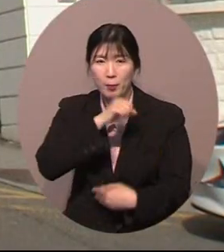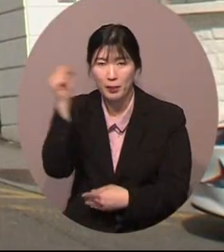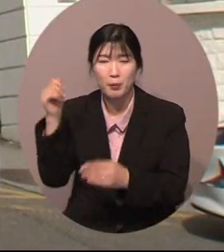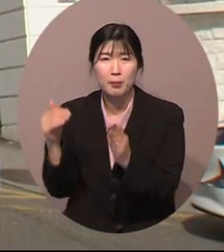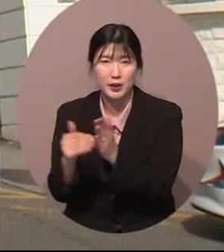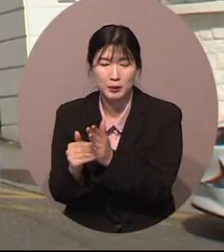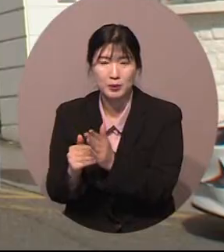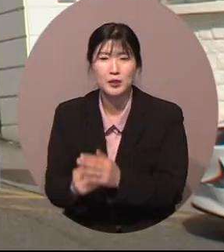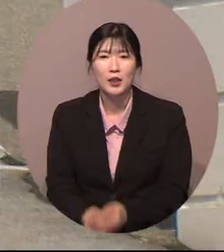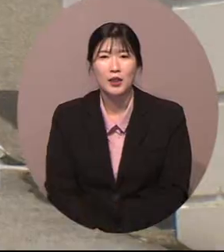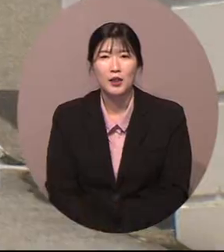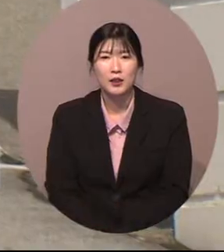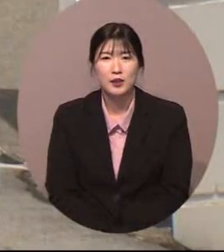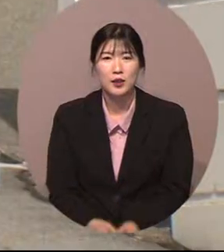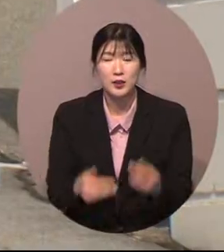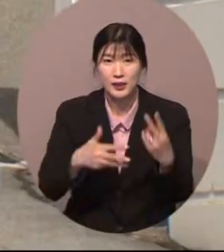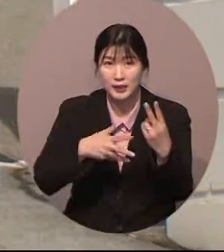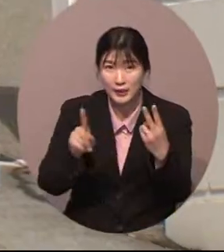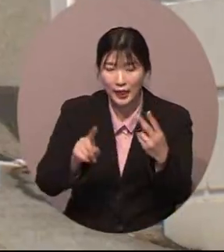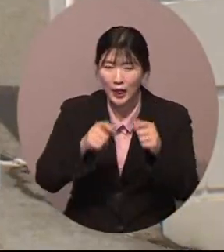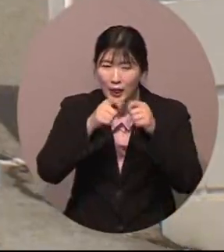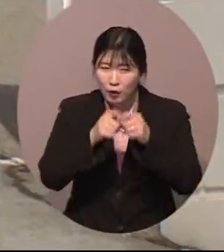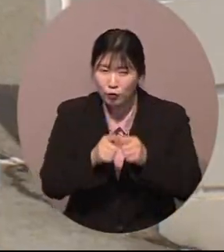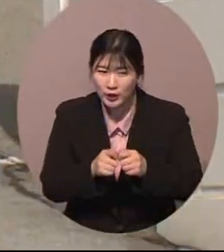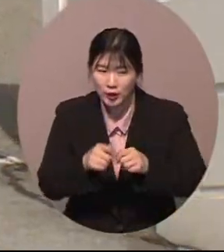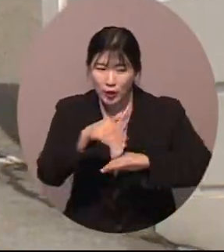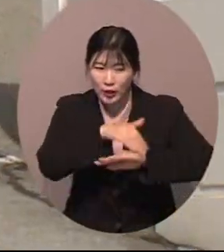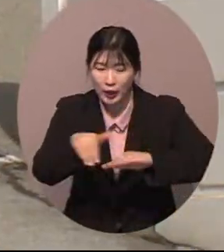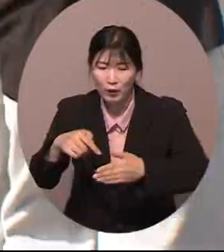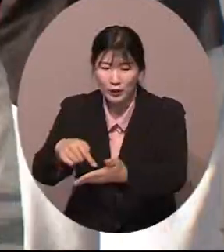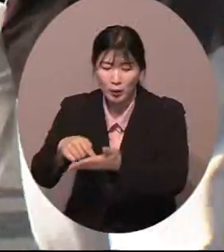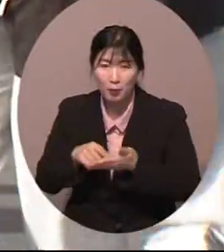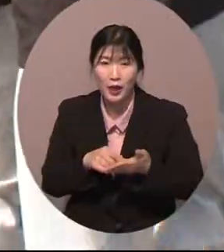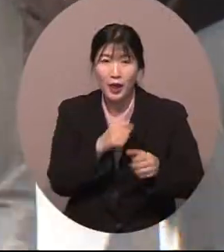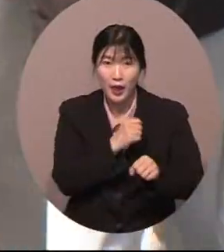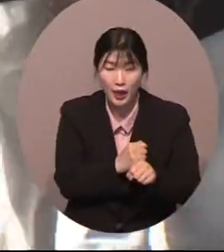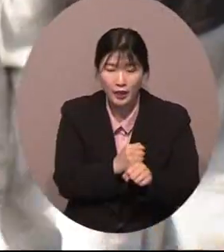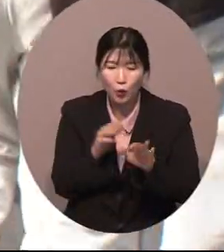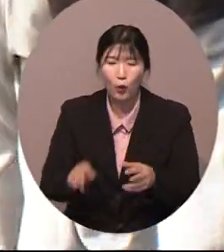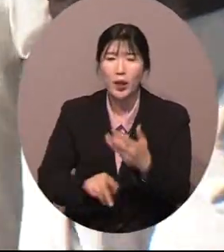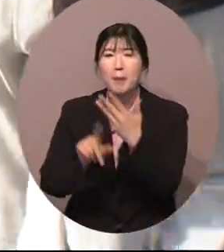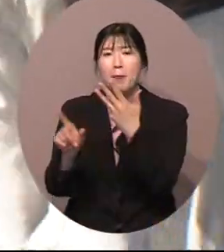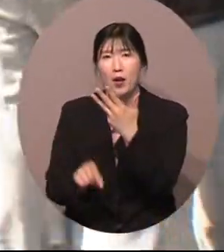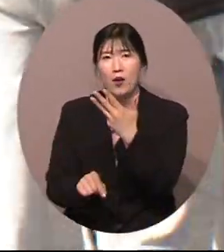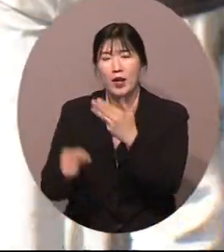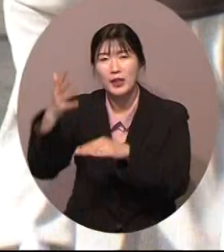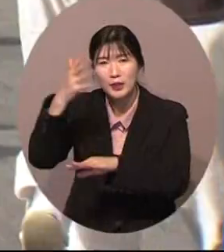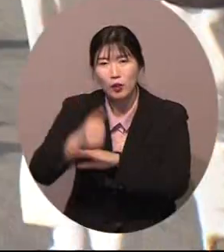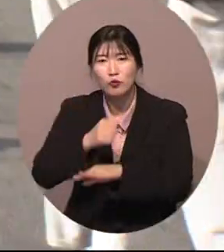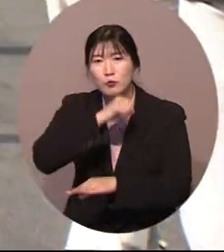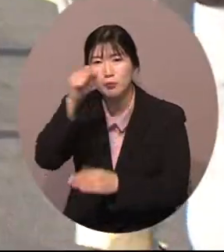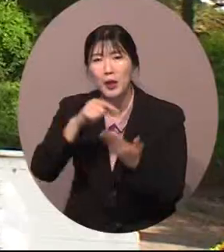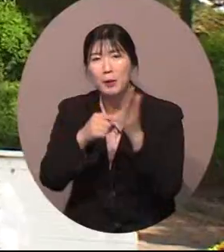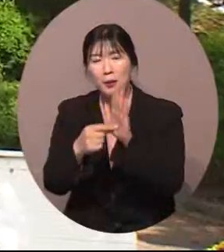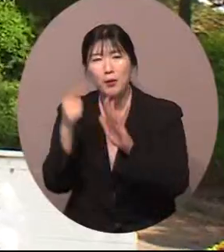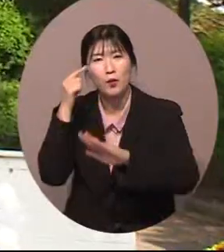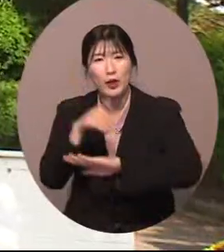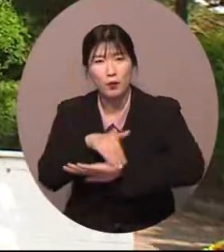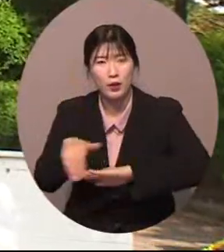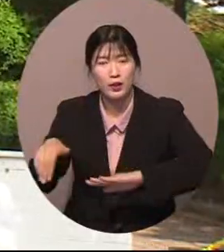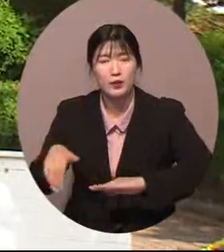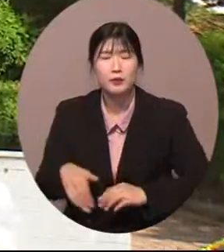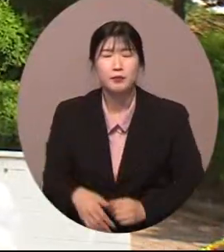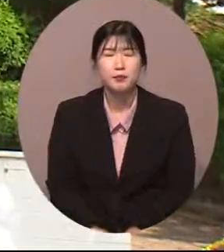각 대학에 혁신안을 현실화할 수 있는 실행 계획서를 제출받아 오는 8월 최종 결과를 발표할 계획입니다